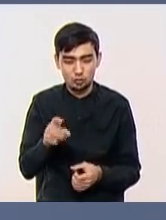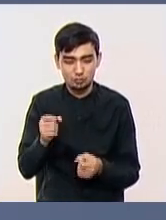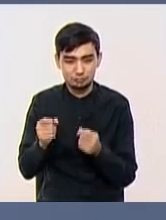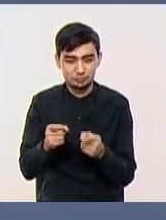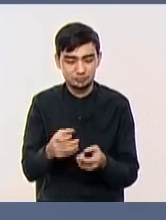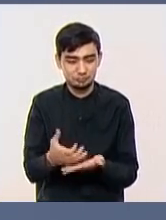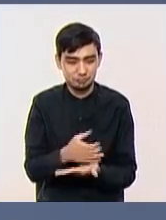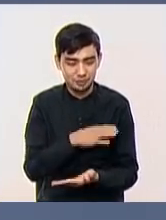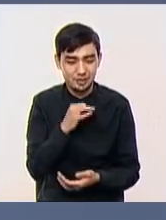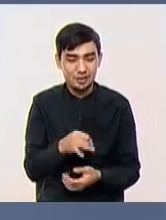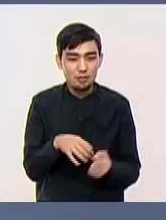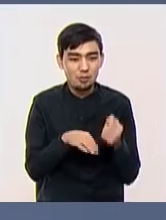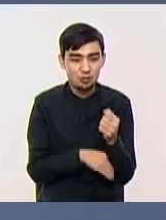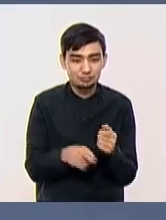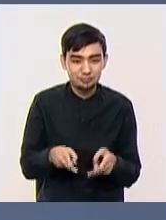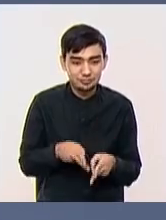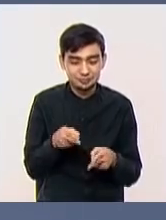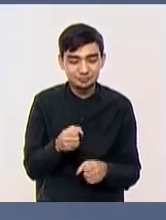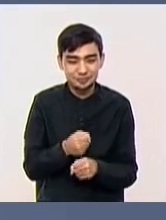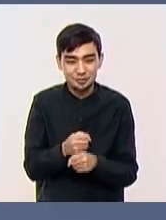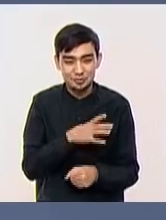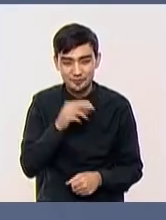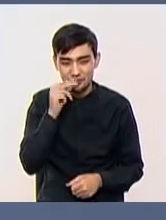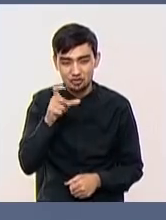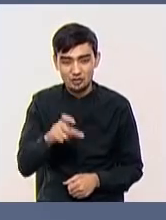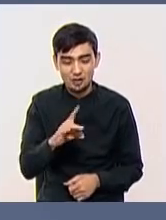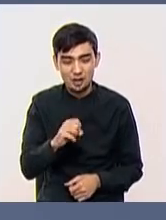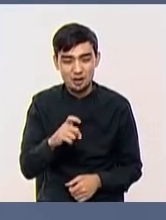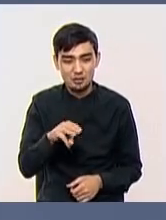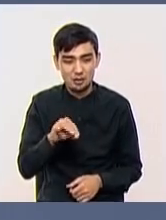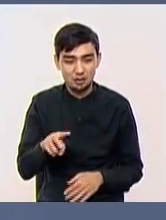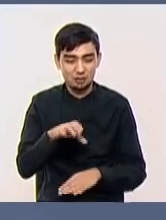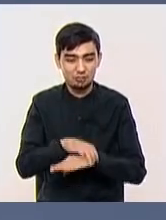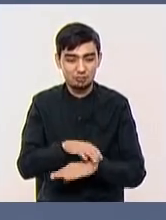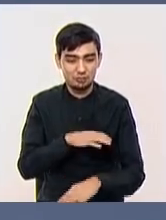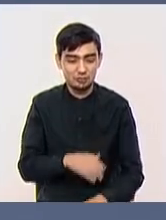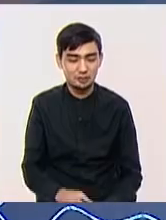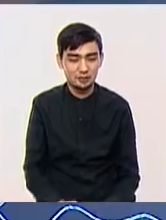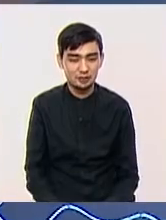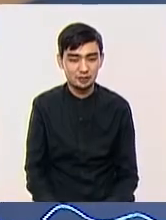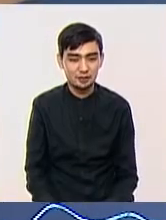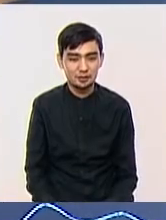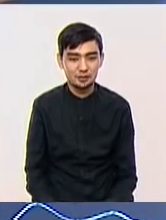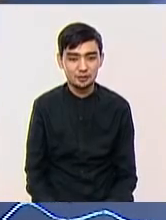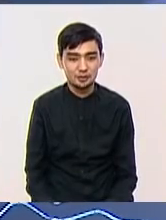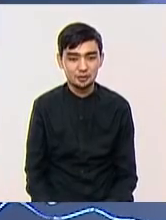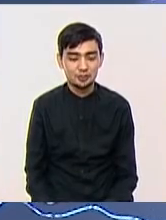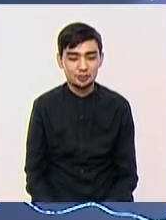жәшіктерінен алынды. Көп ұзамай бұл қылмысқа барды деген күдікпен Рахманберді Төребеков ұсталып еді.